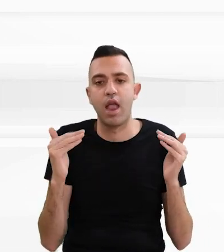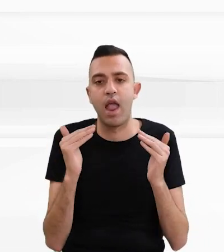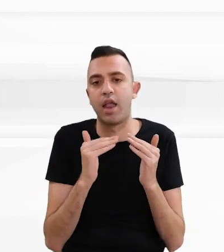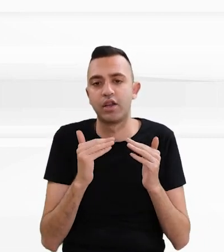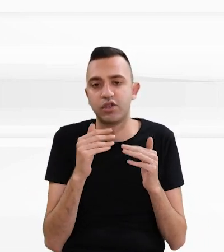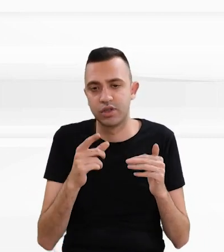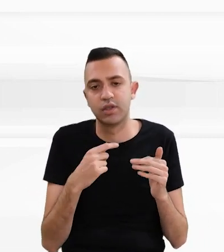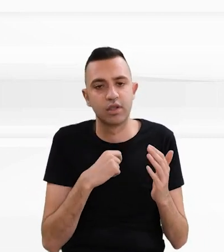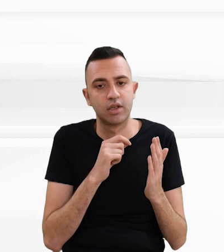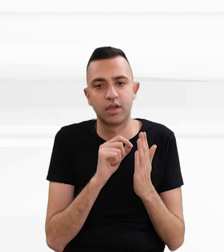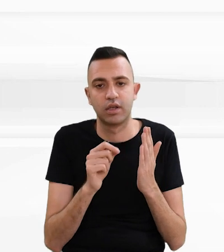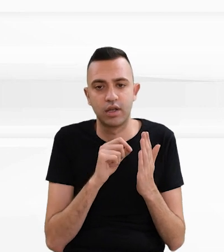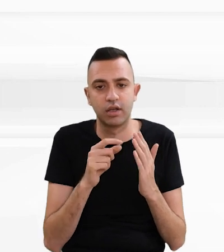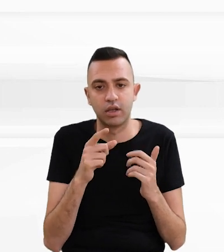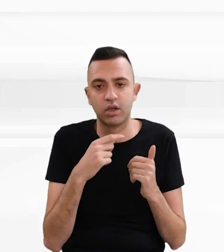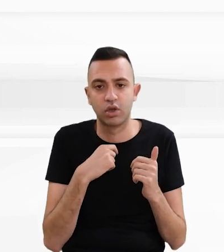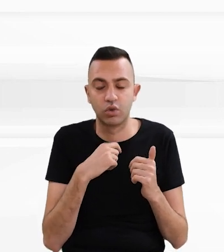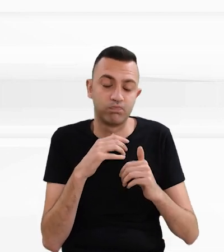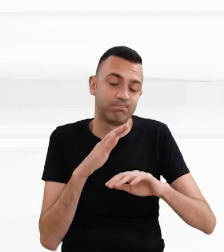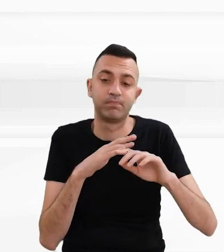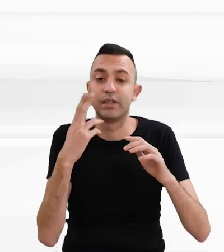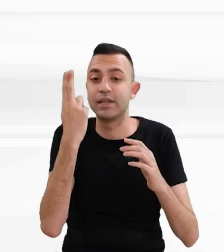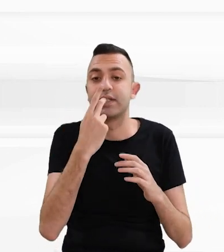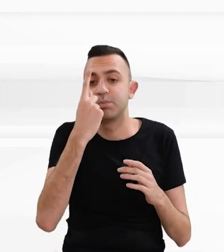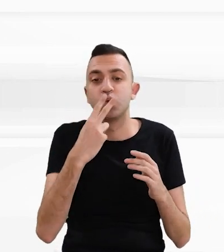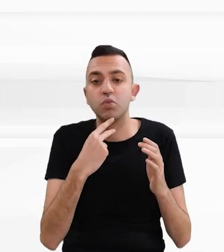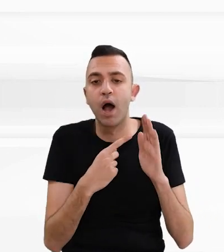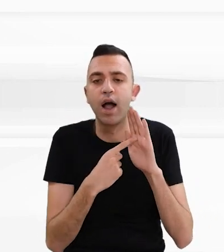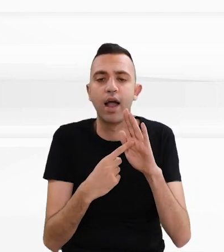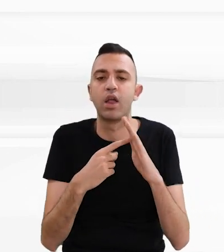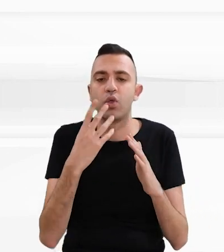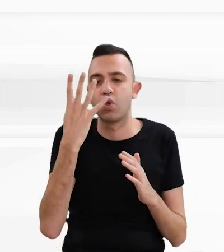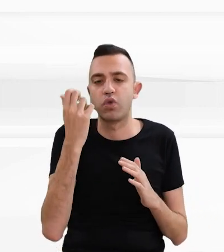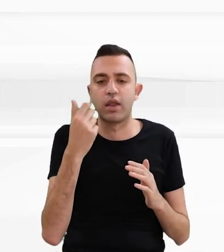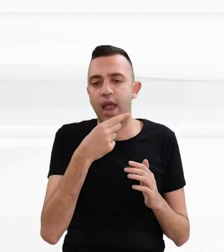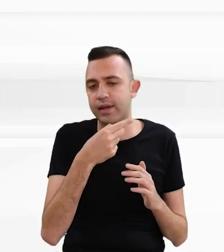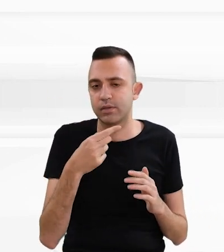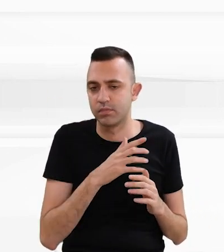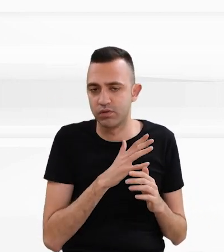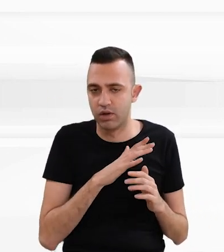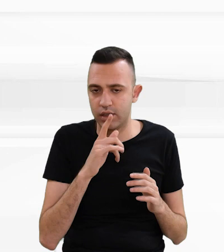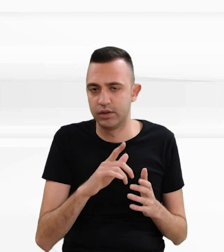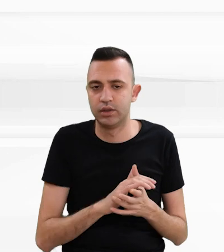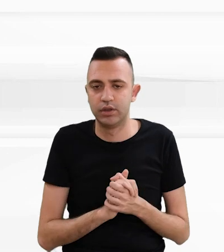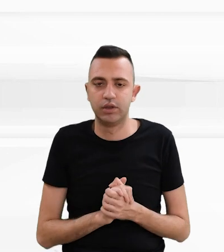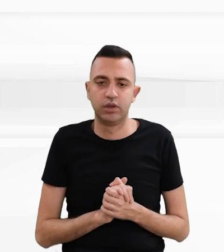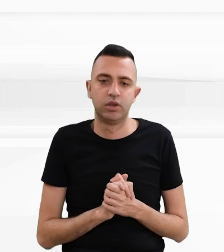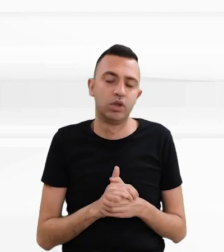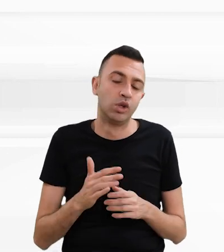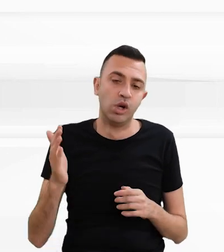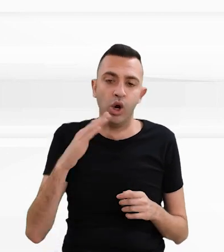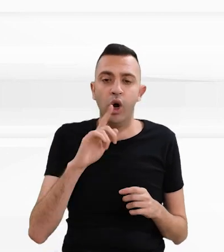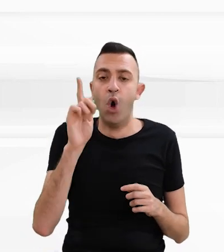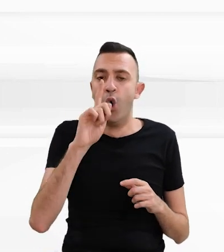ve Peki yazalım mesela soldaki yani şekil bir de dört tane Eksiğimiz var daha sonra on